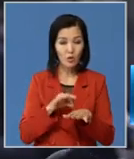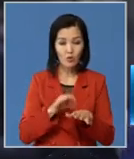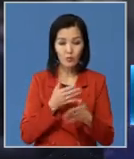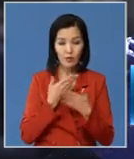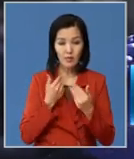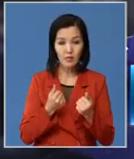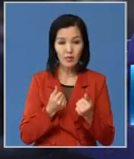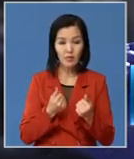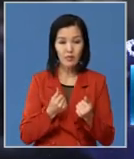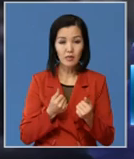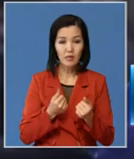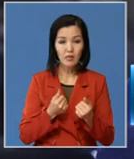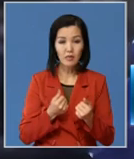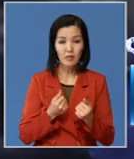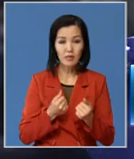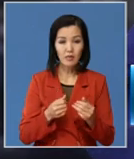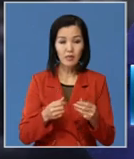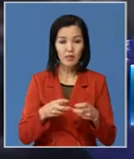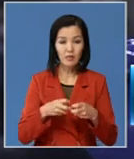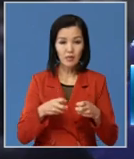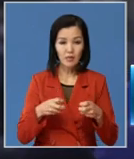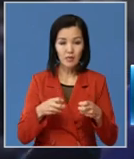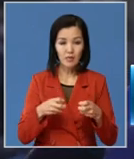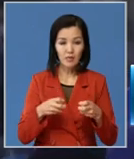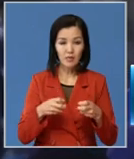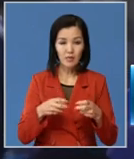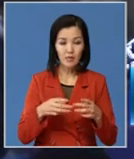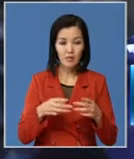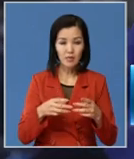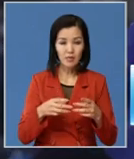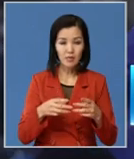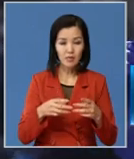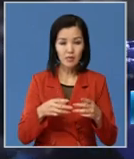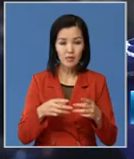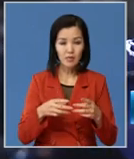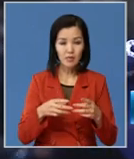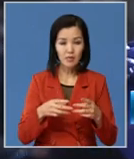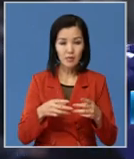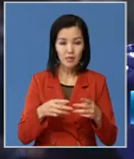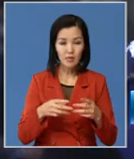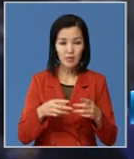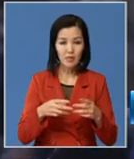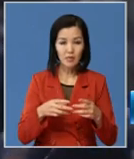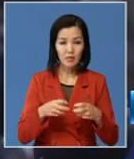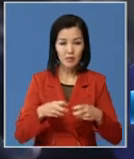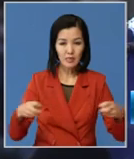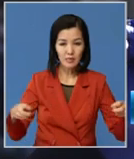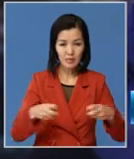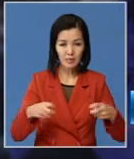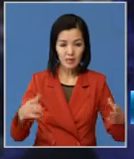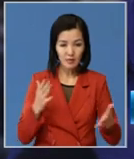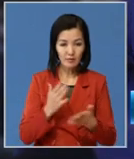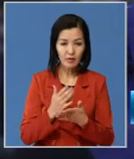көмір. Үй суық кете таңертең тез. На дачалар нелер суық. Дачный не